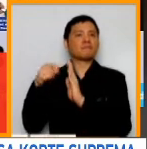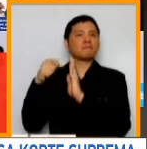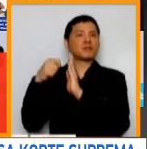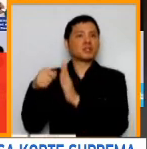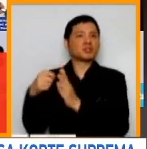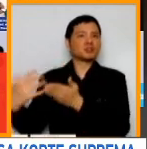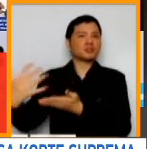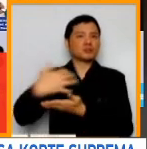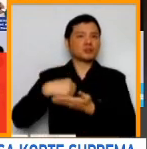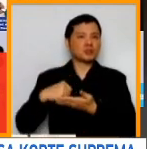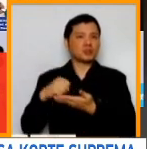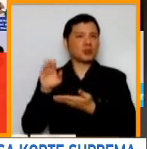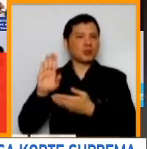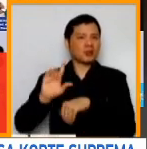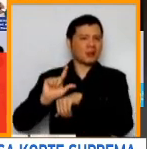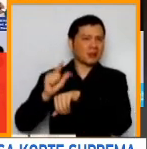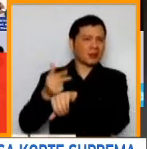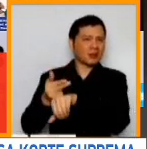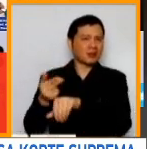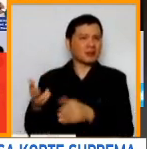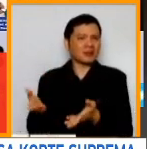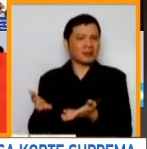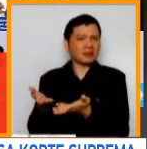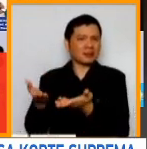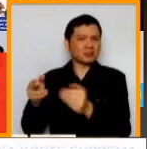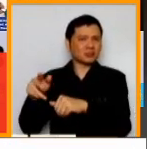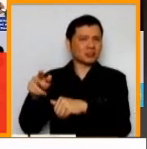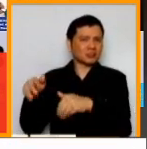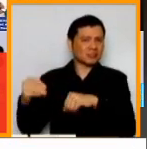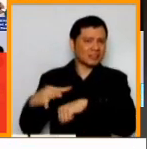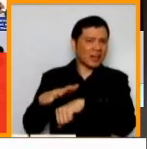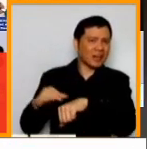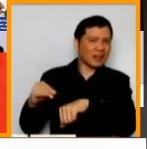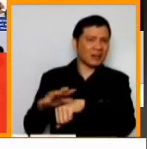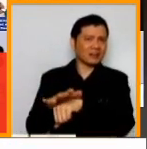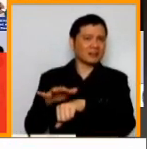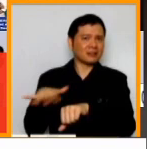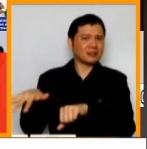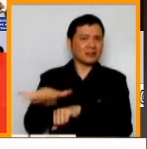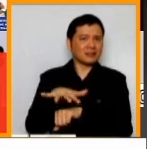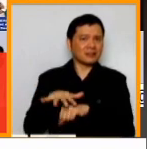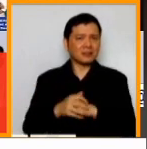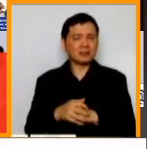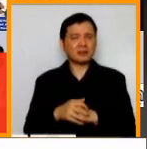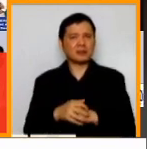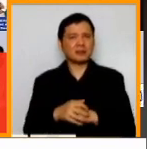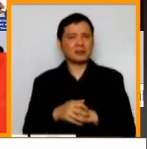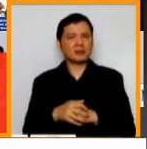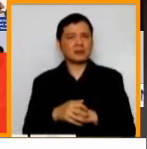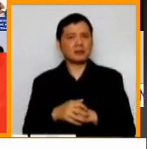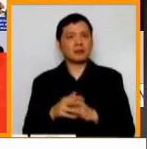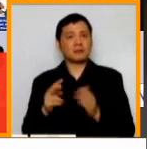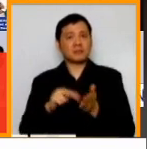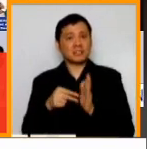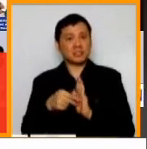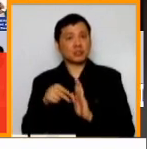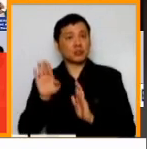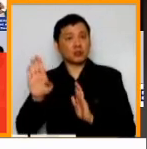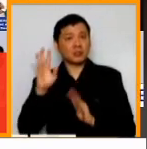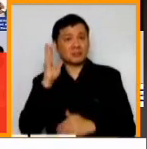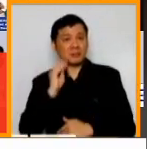buhay nasa dagat natin. Pero yung experience talaga nila, naghahanap buhay